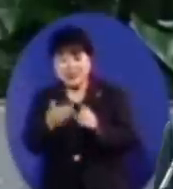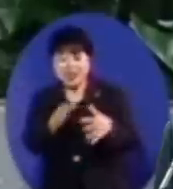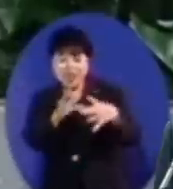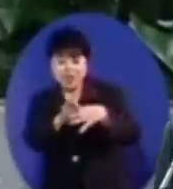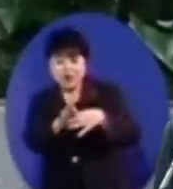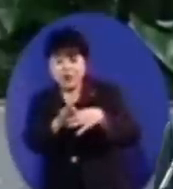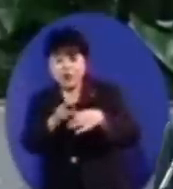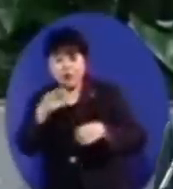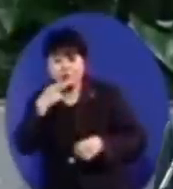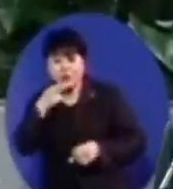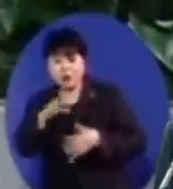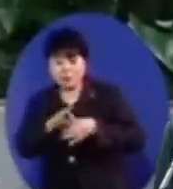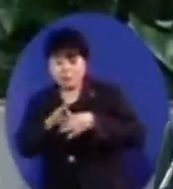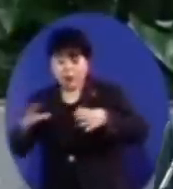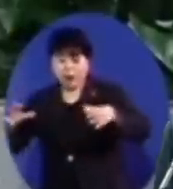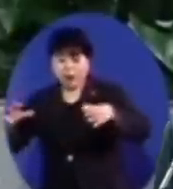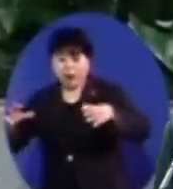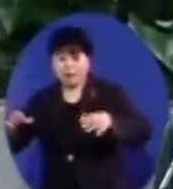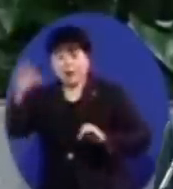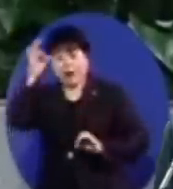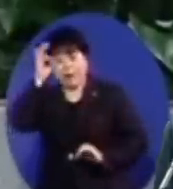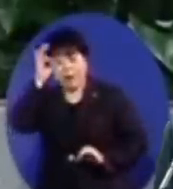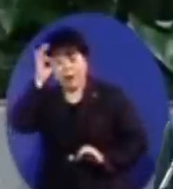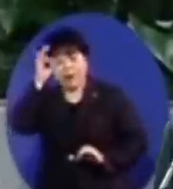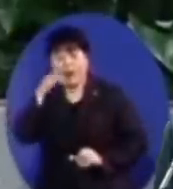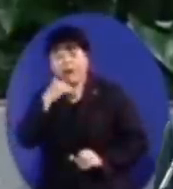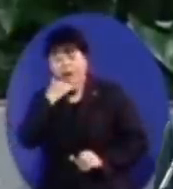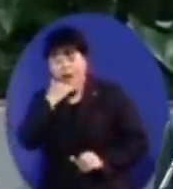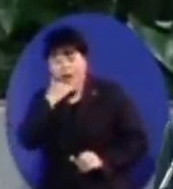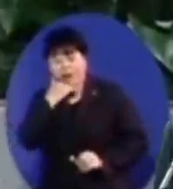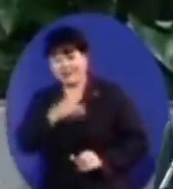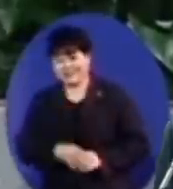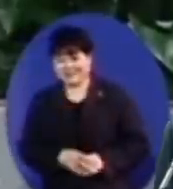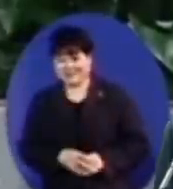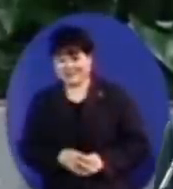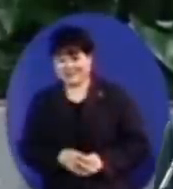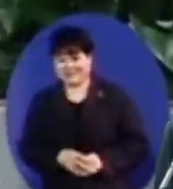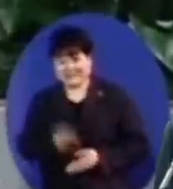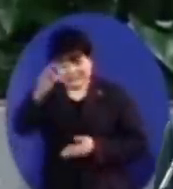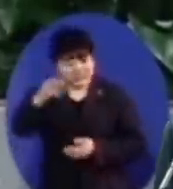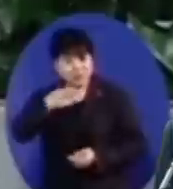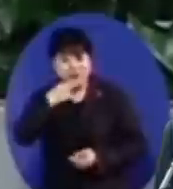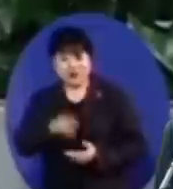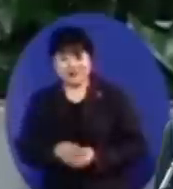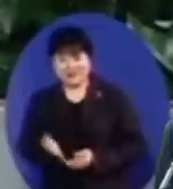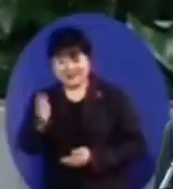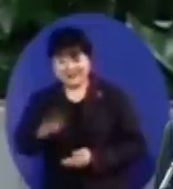성령께 연결이 안 되니까 가만히 앉아서 아무 일도 못하니까 아무 가치가 안 나가죠.